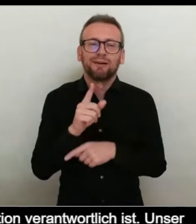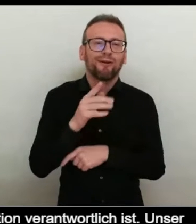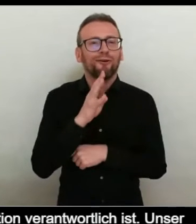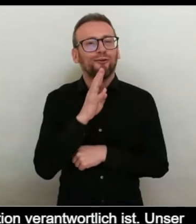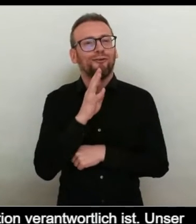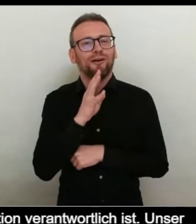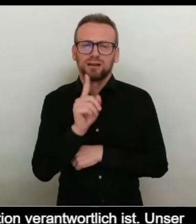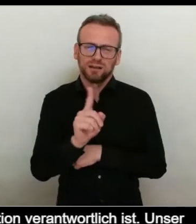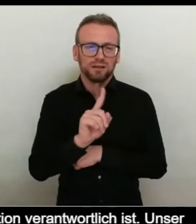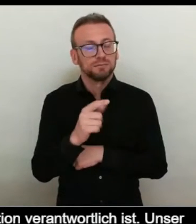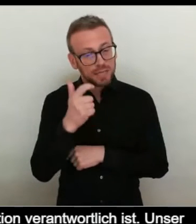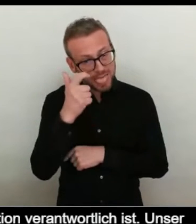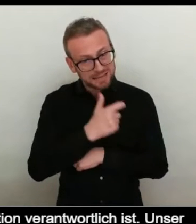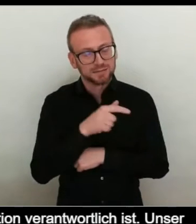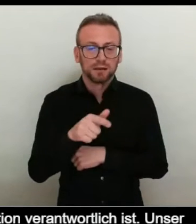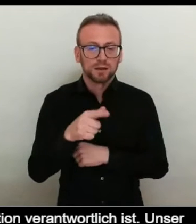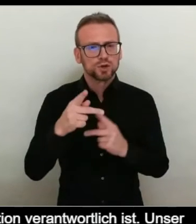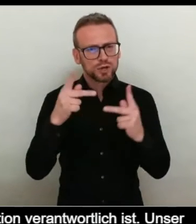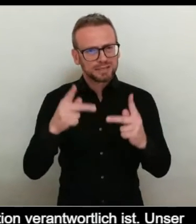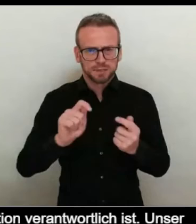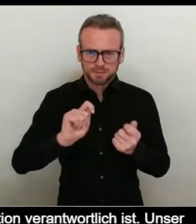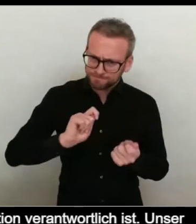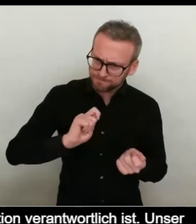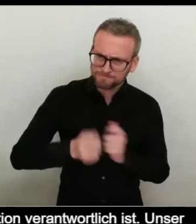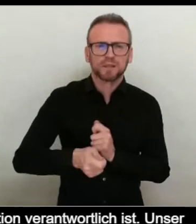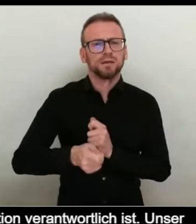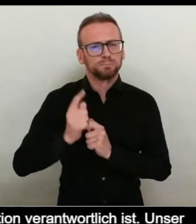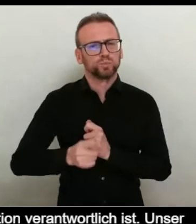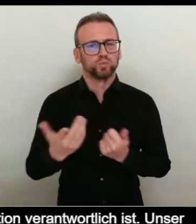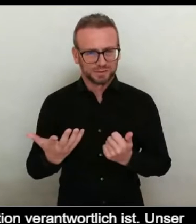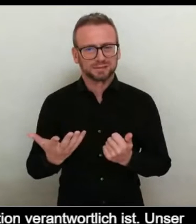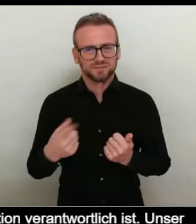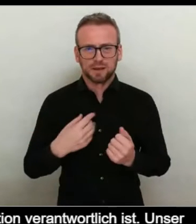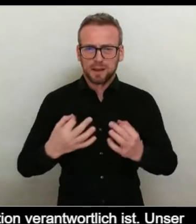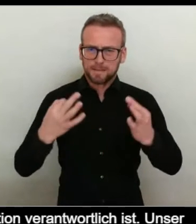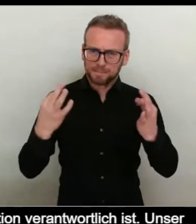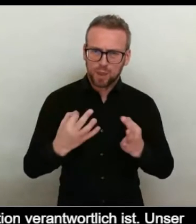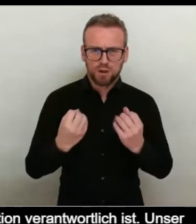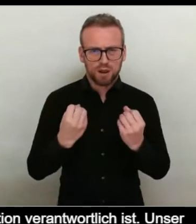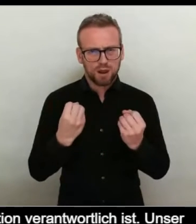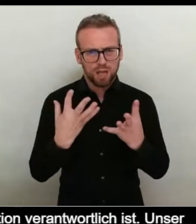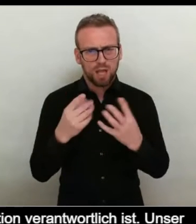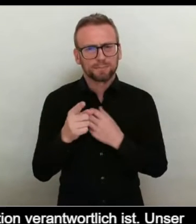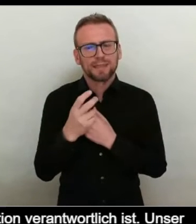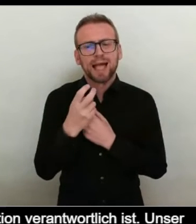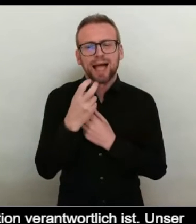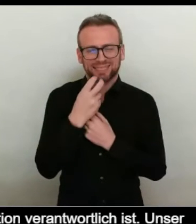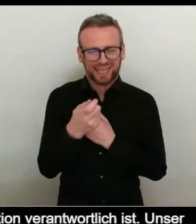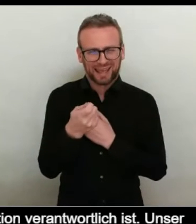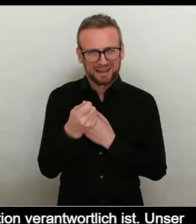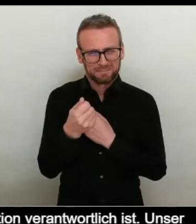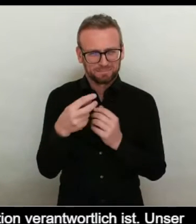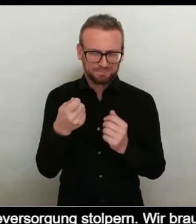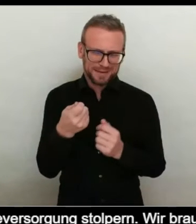senken. Das muss jetzt passieren, nicht irgendwann. Dazu reicht es nicht, nur die Stromsteuer auf ein EU-Niveau zu senken,